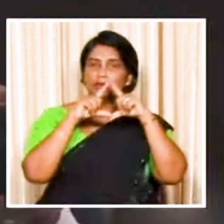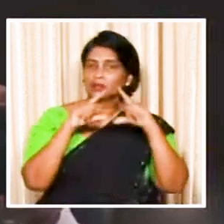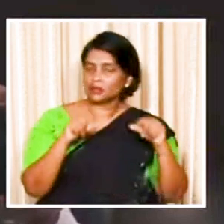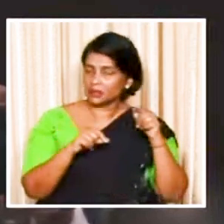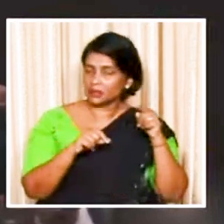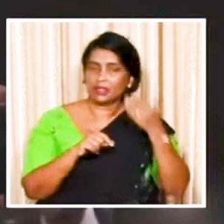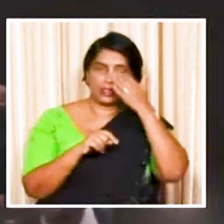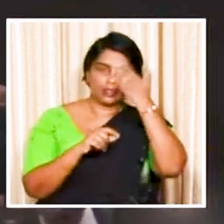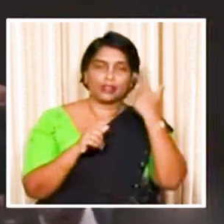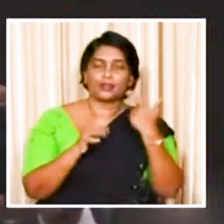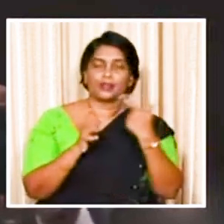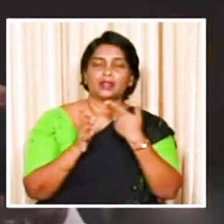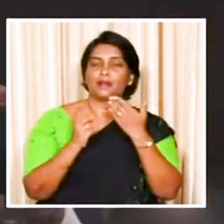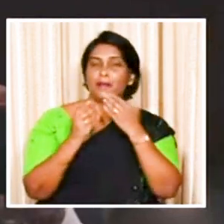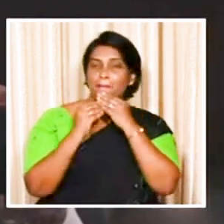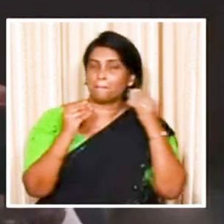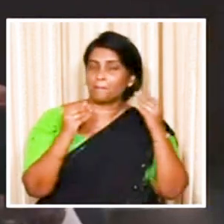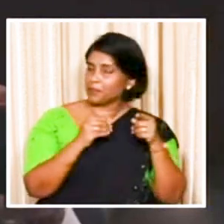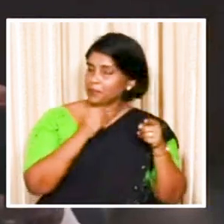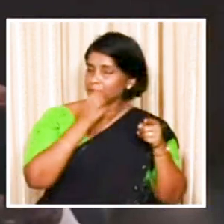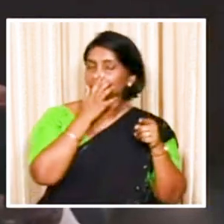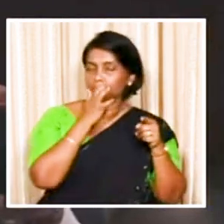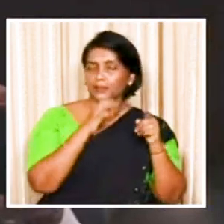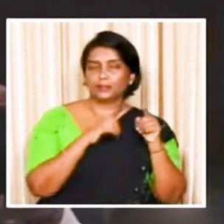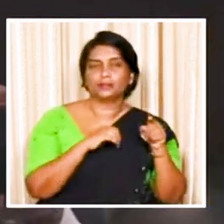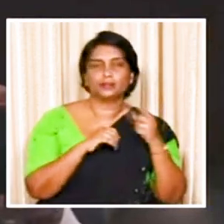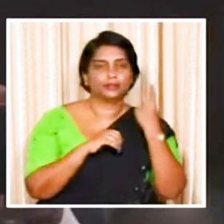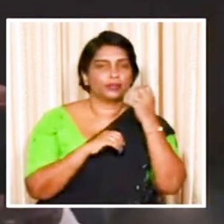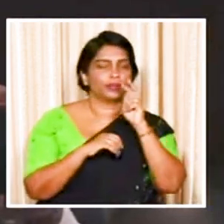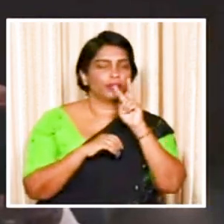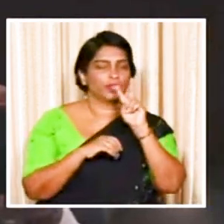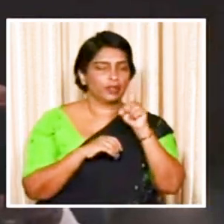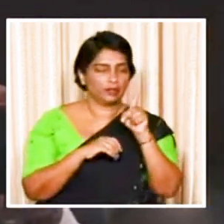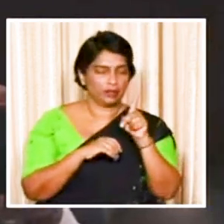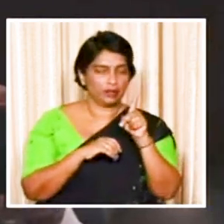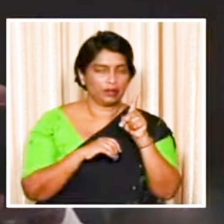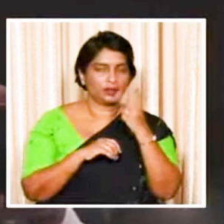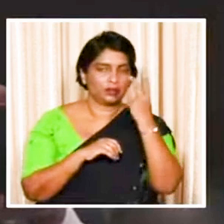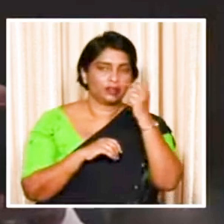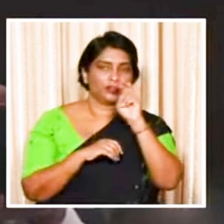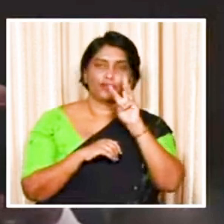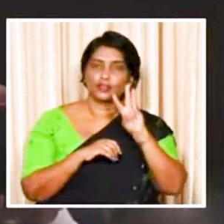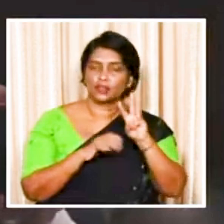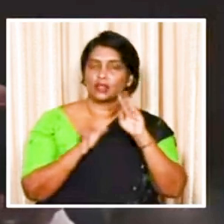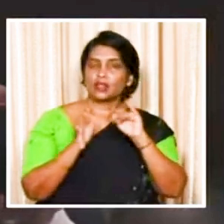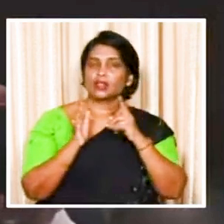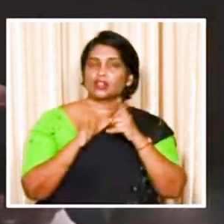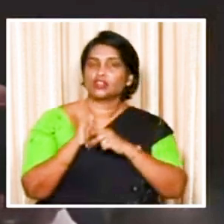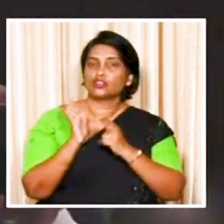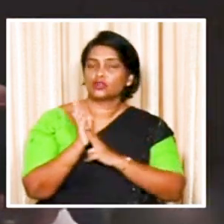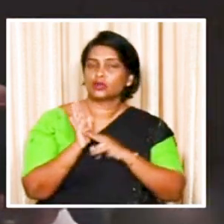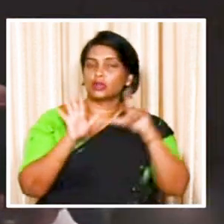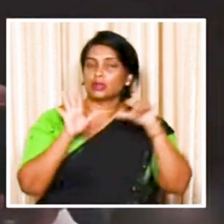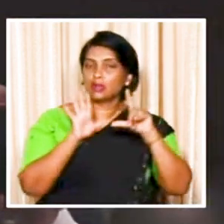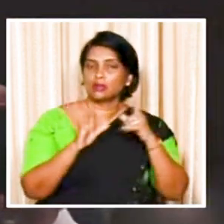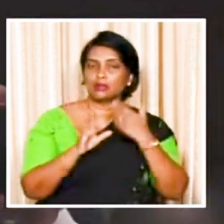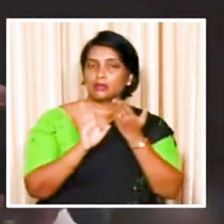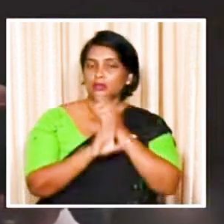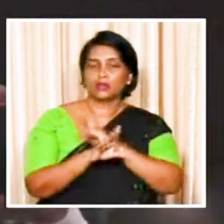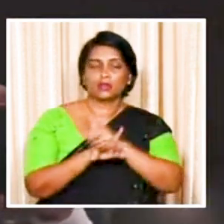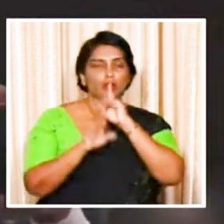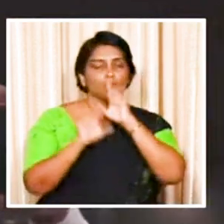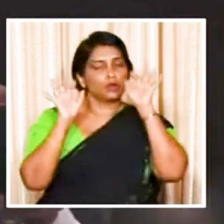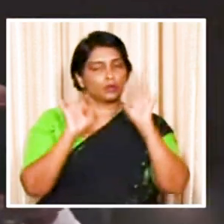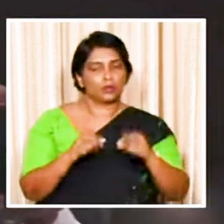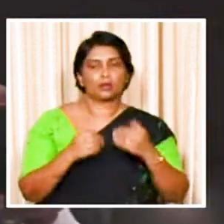ஃபெஸ்ட் ஊடக நிறுவனம் கடந்த 2021 6 7 முதல் எந்தவித முன்னறிவித்தலோ எழுத்து மூல அறிவித்தலோ இன்றி என்னை